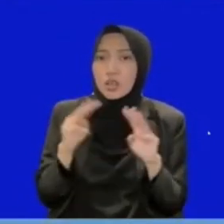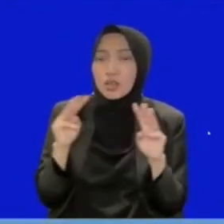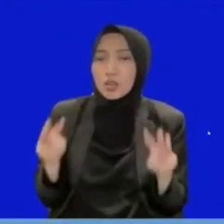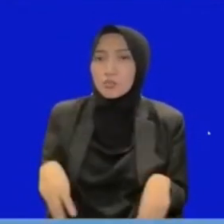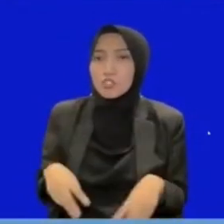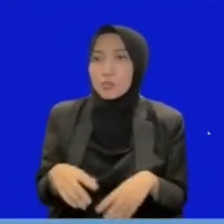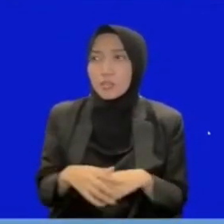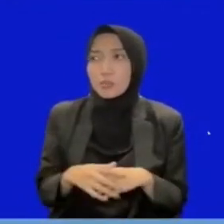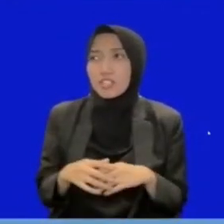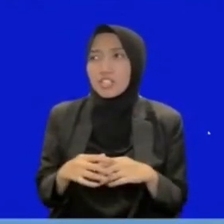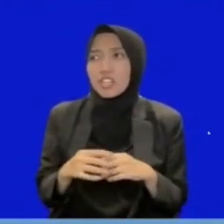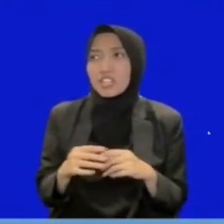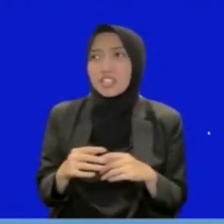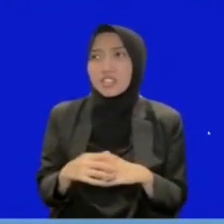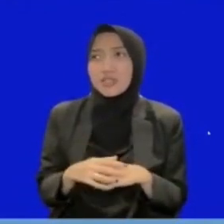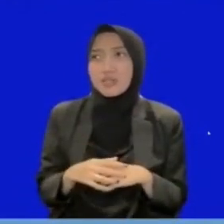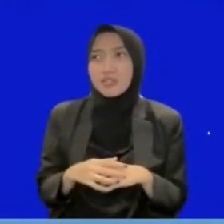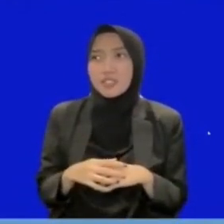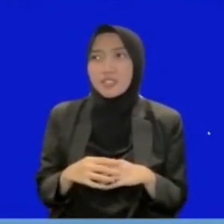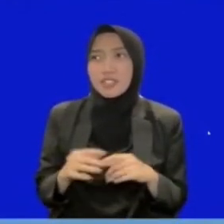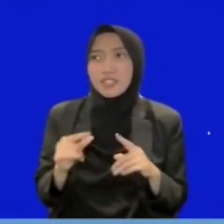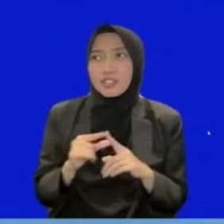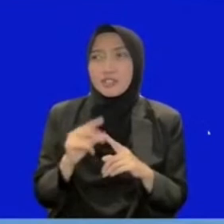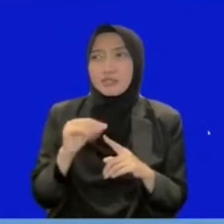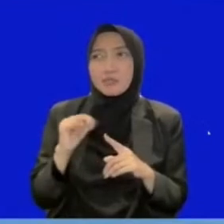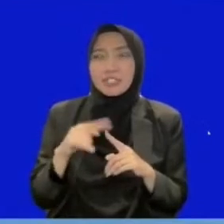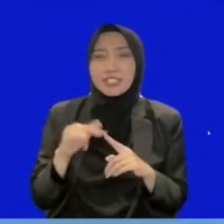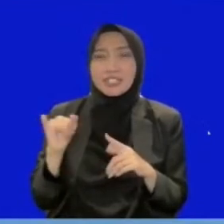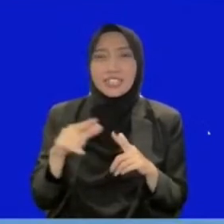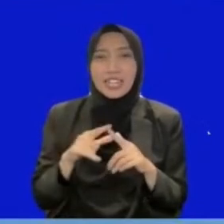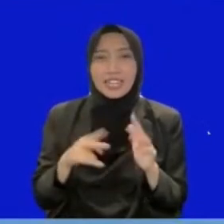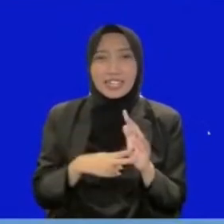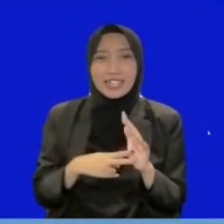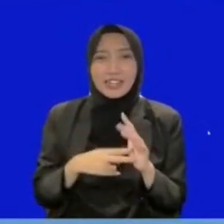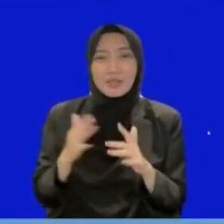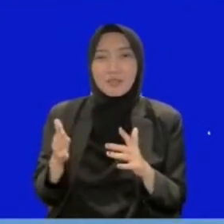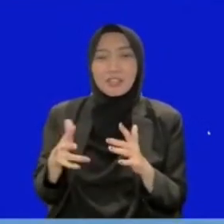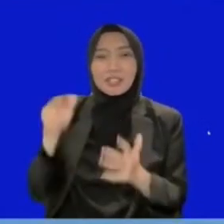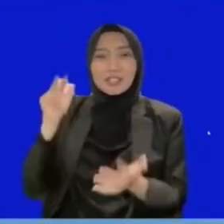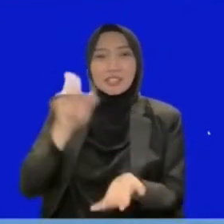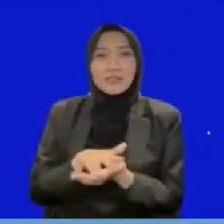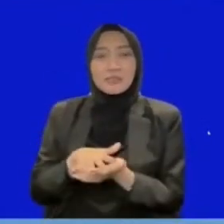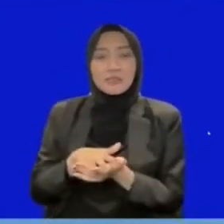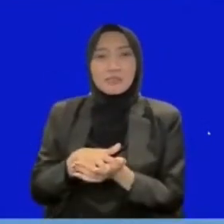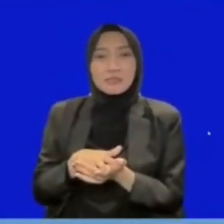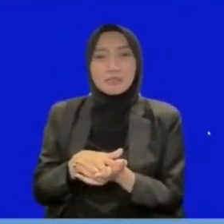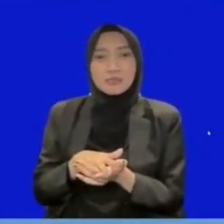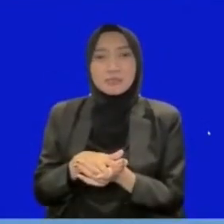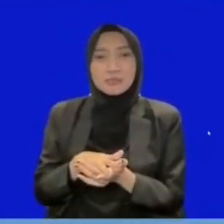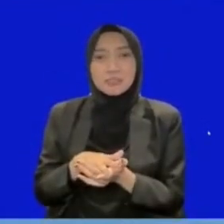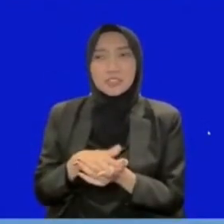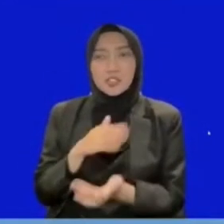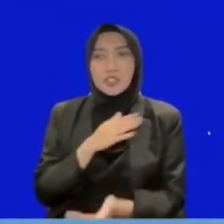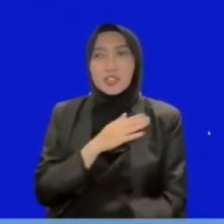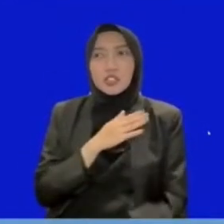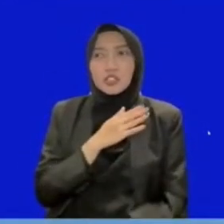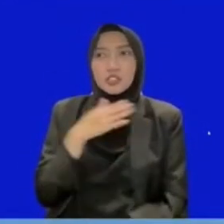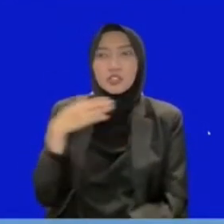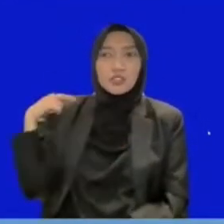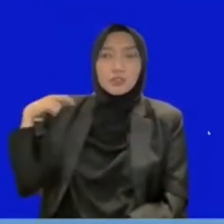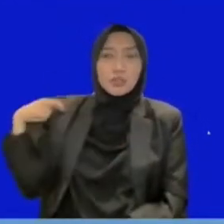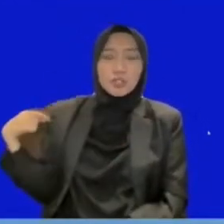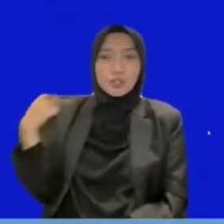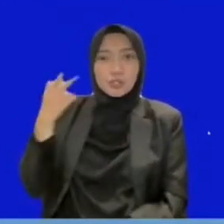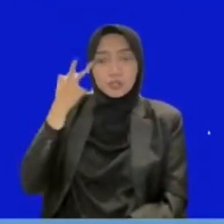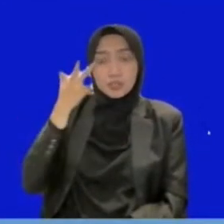Krikilan. Kemudian mulai di 2014 juga, mulai ditetapkan KCBN oleh Gubernur, kemudian